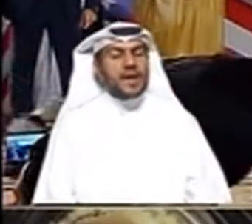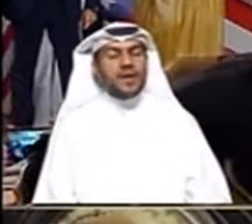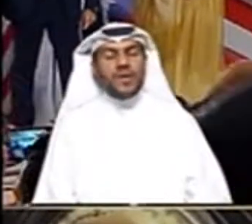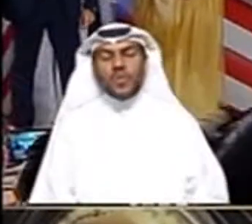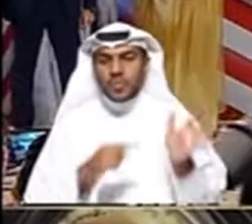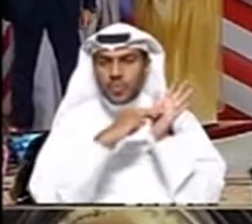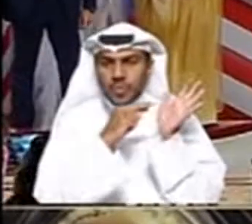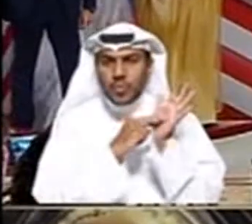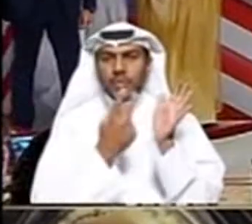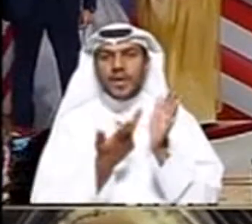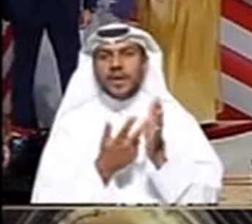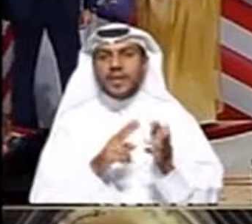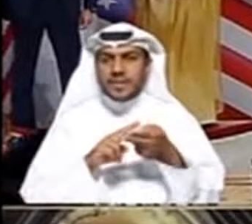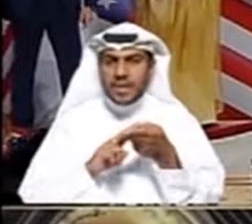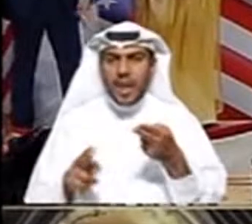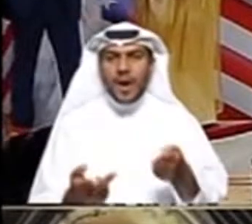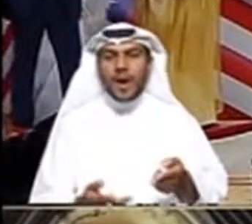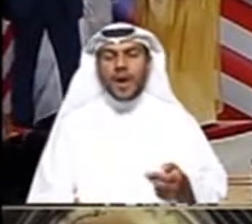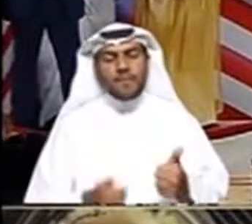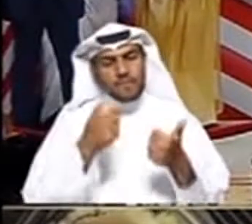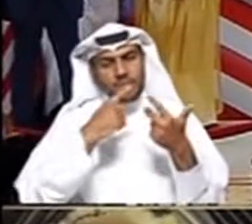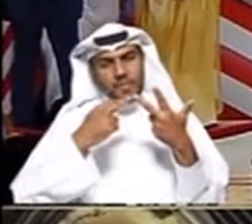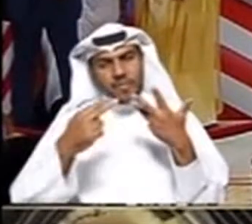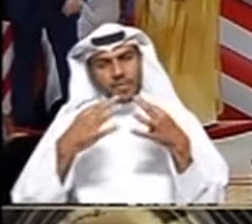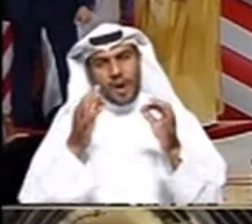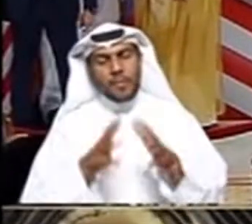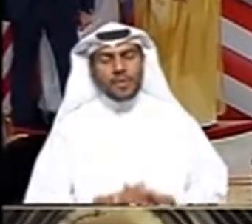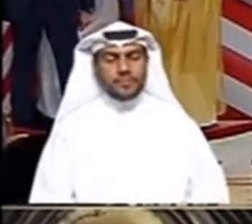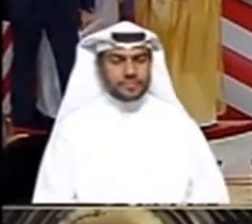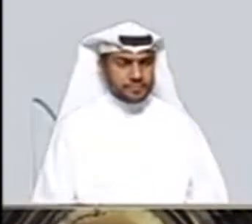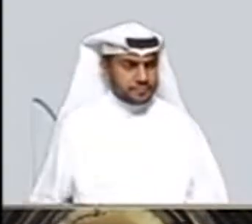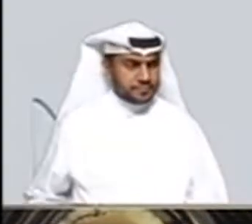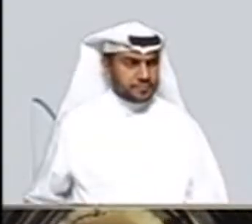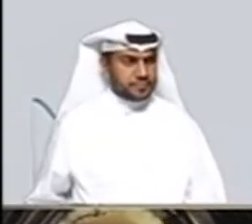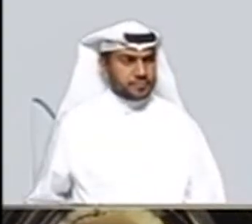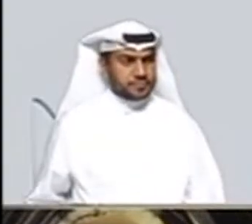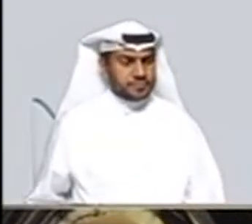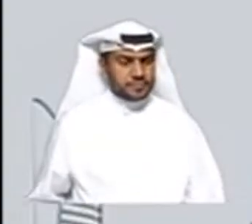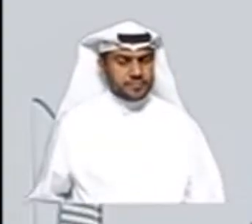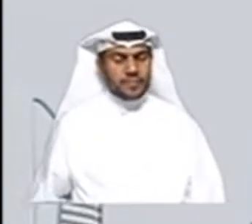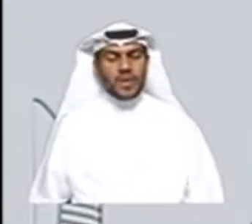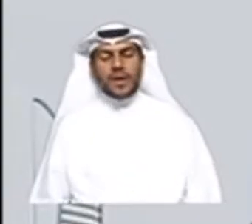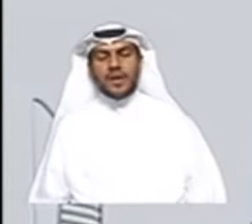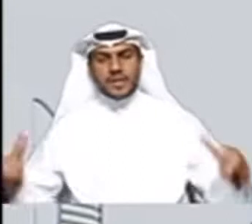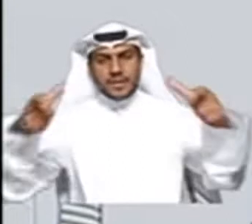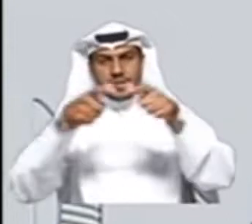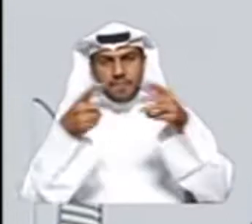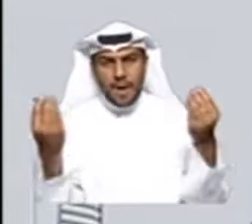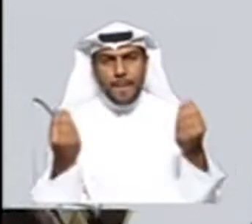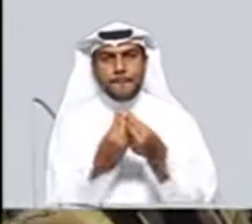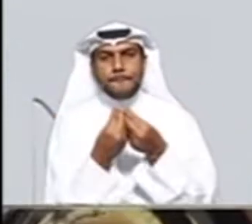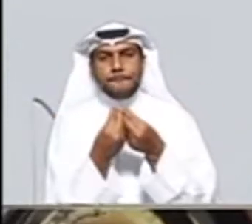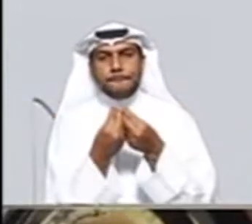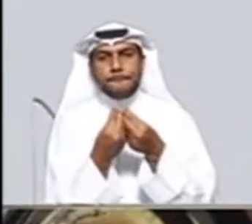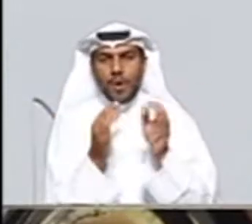سوريا وخطة السلام وأولويات استراتيجية أخرى ملحة. لقد عقدنا جلسة مباحثات ثنائية تناولنا